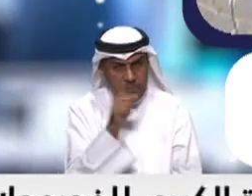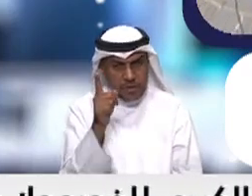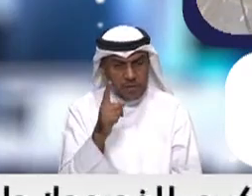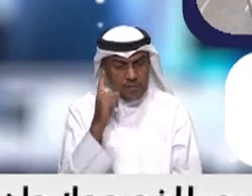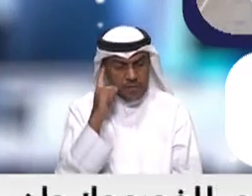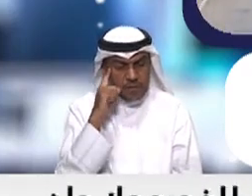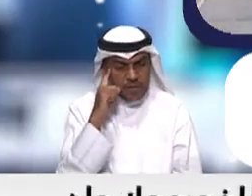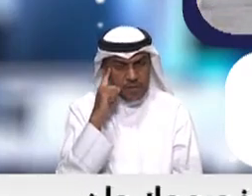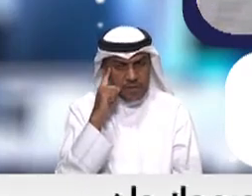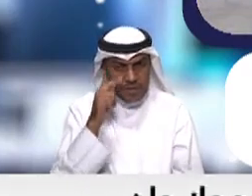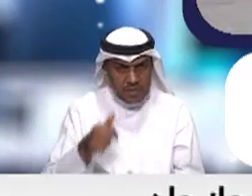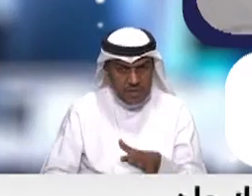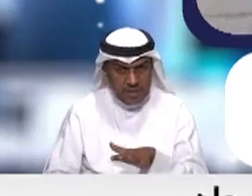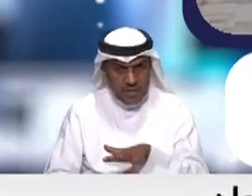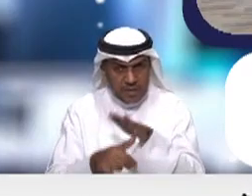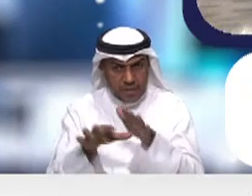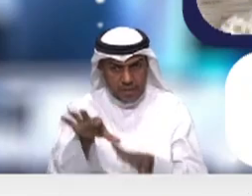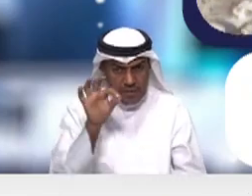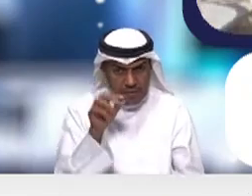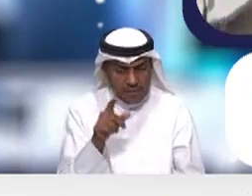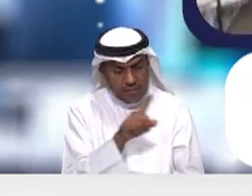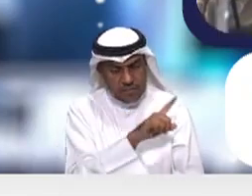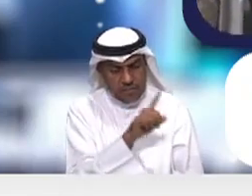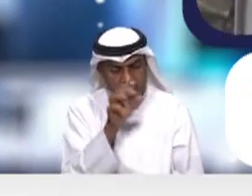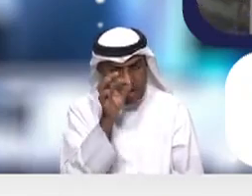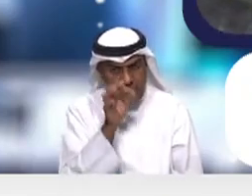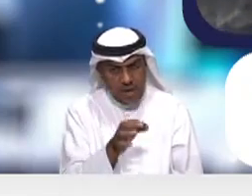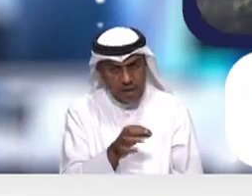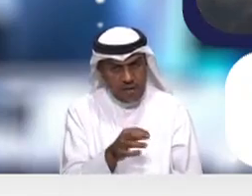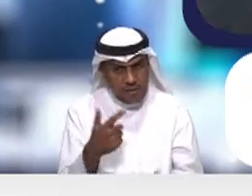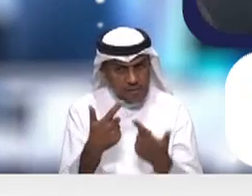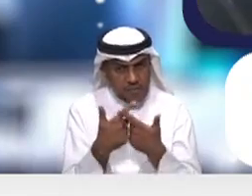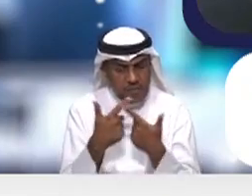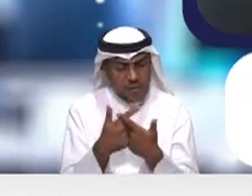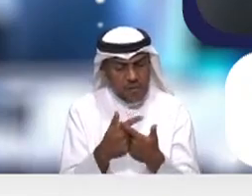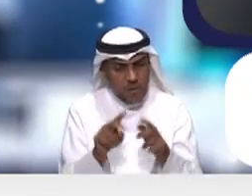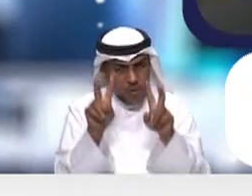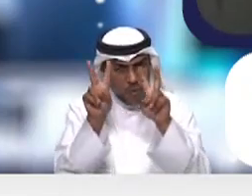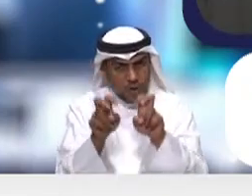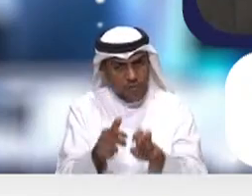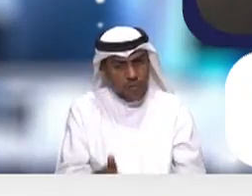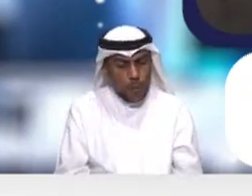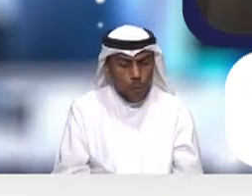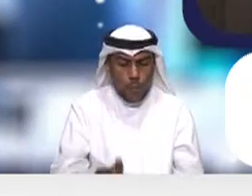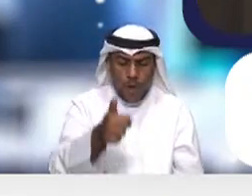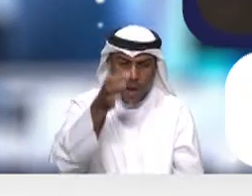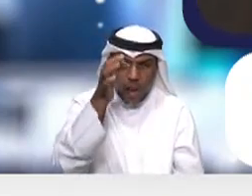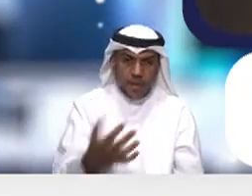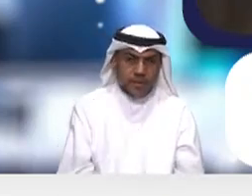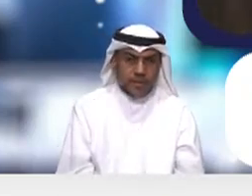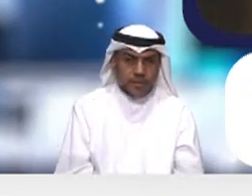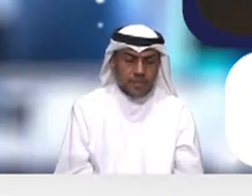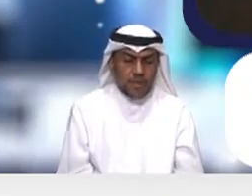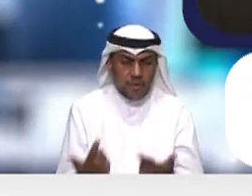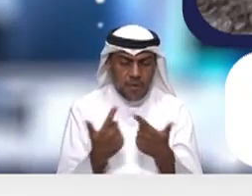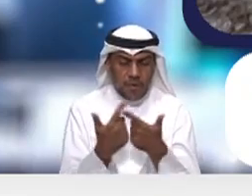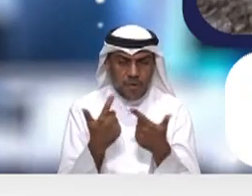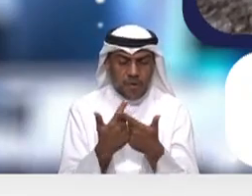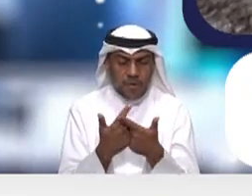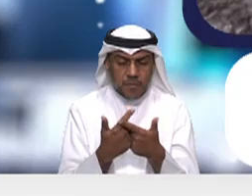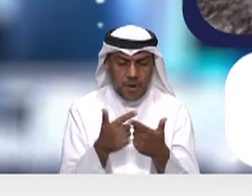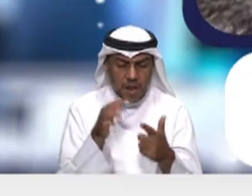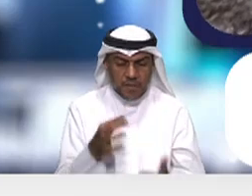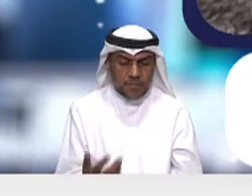رئيس الجمهورية قبل وقف العدوان الإسرائيلي، وبالتالي هناك تنازع في